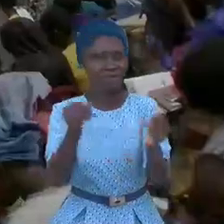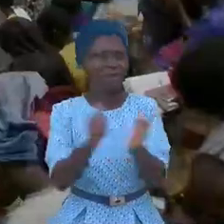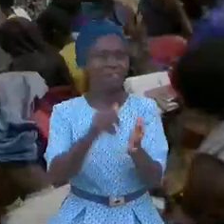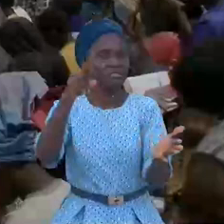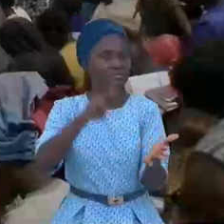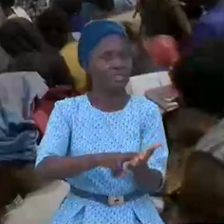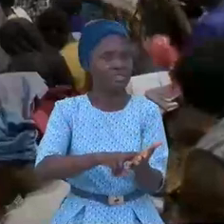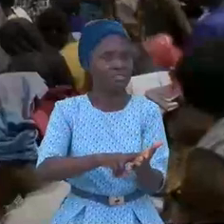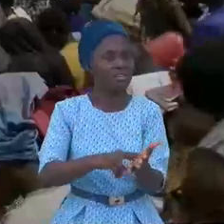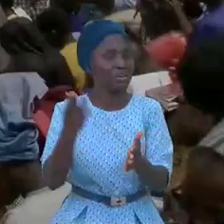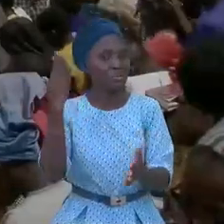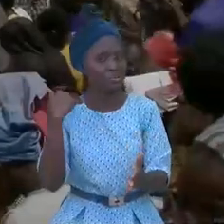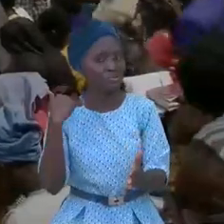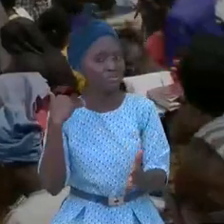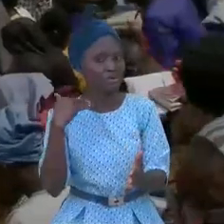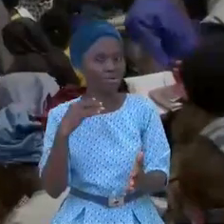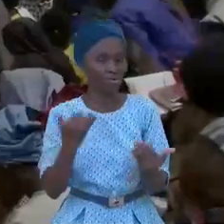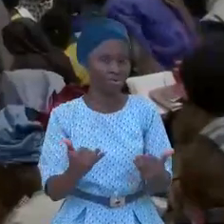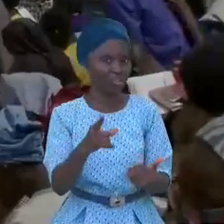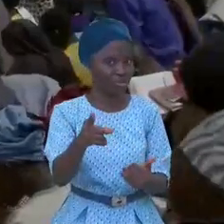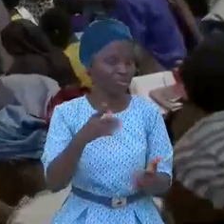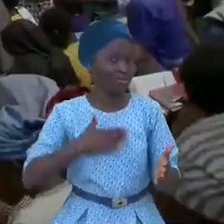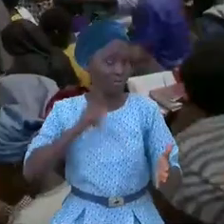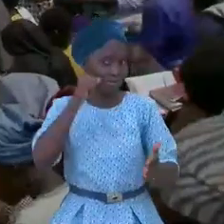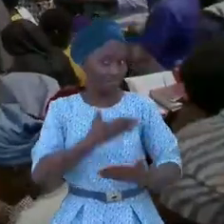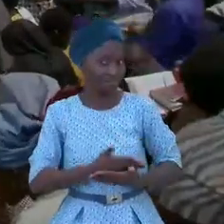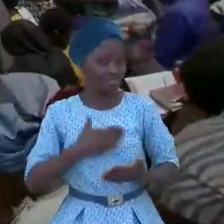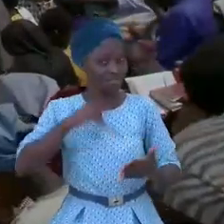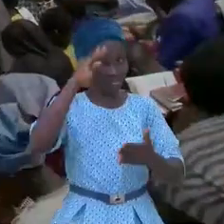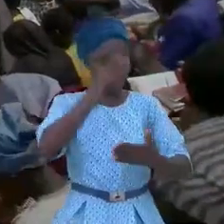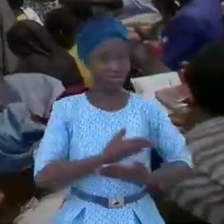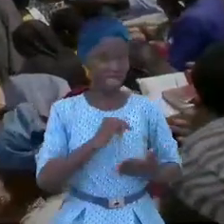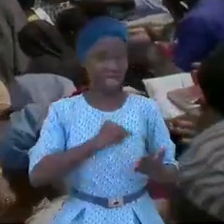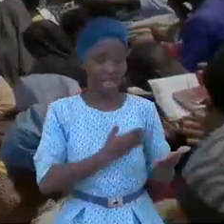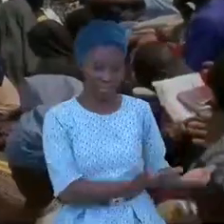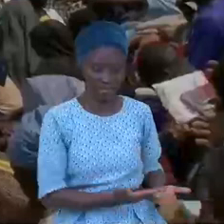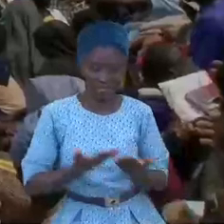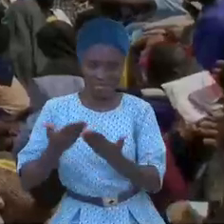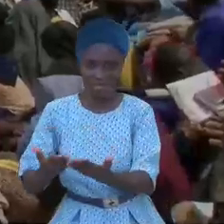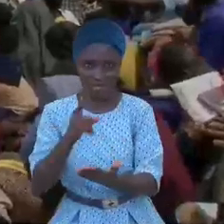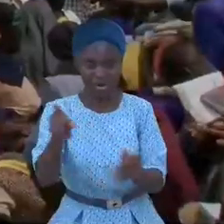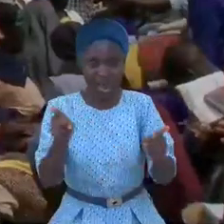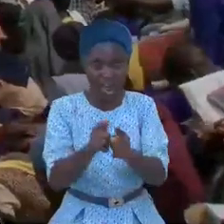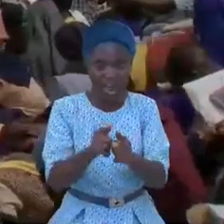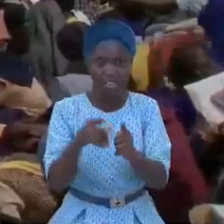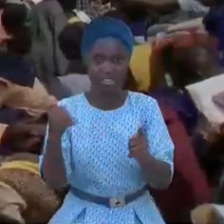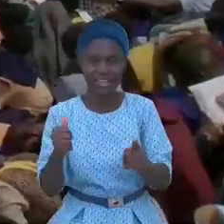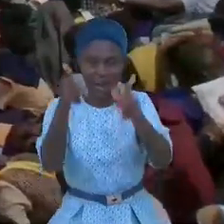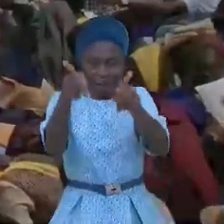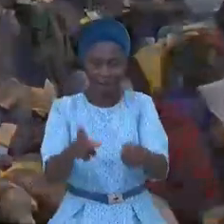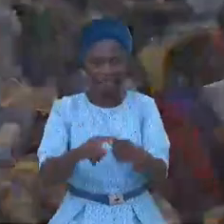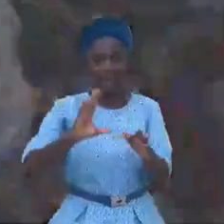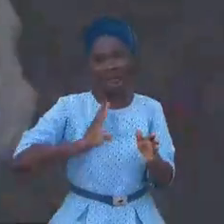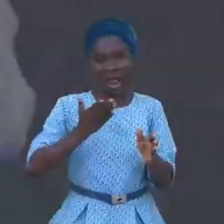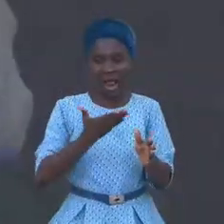entendu ce qu'ils ont dit? Ma fille vient. Je te présente comme ma candidate pour notre pays. Je te présente comme